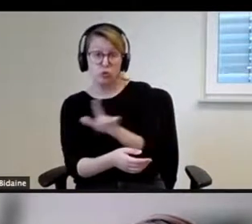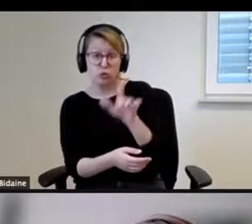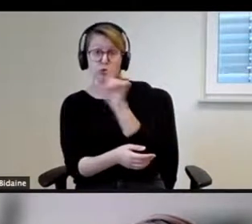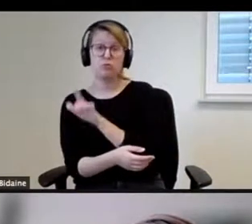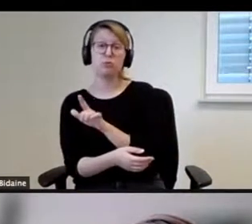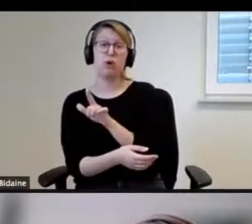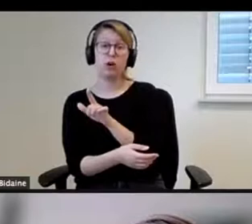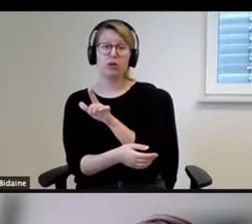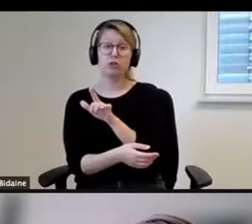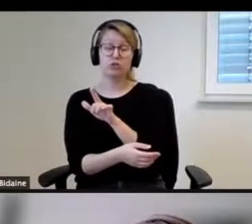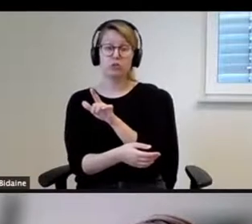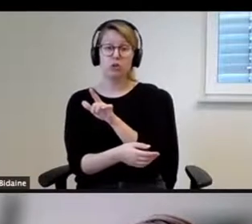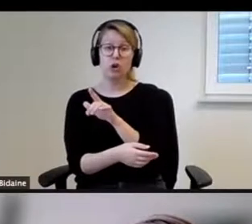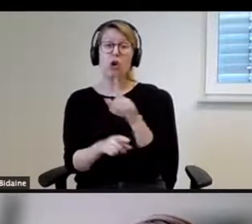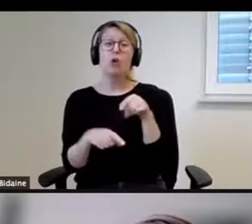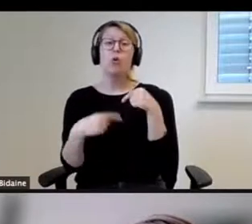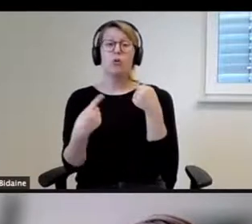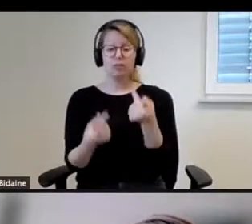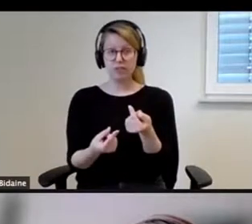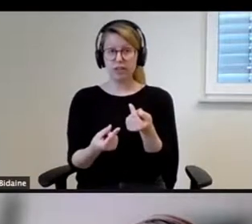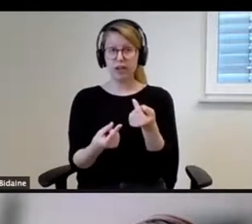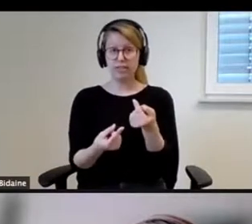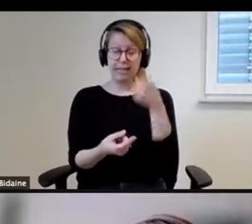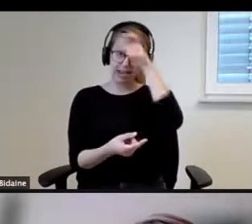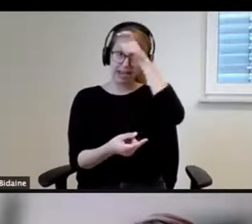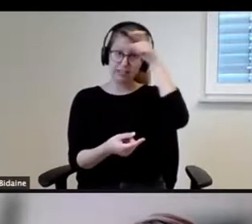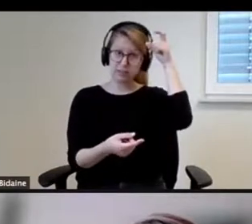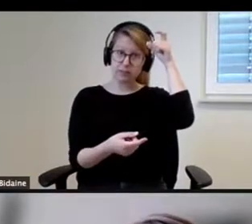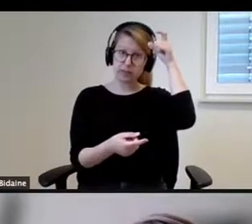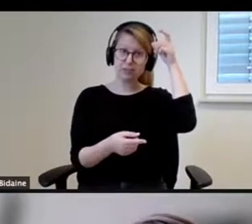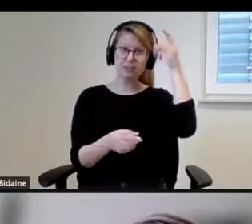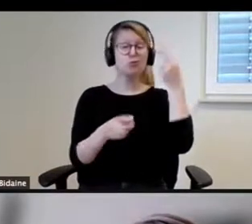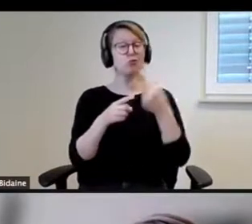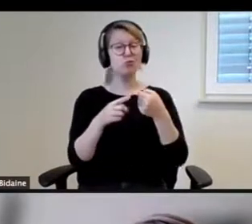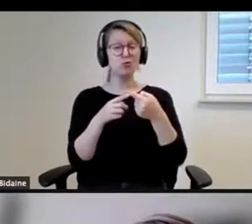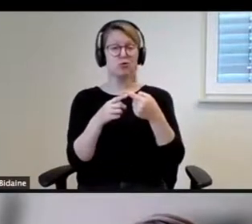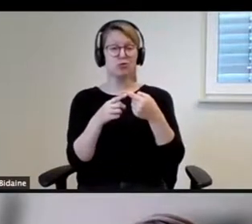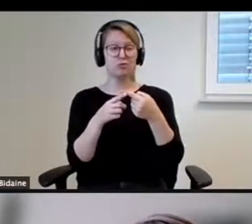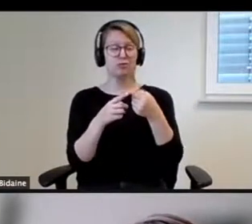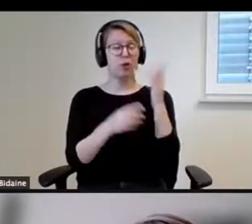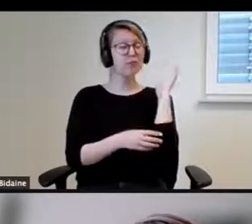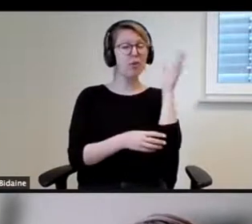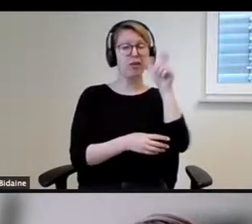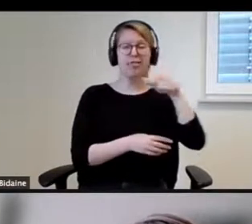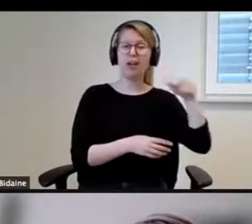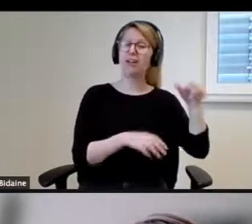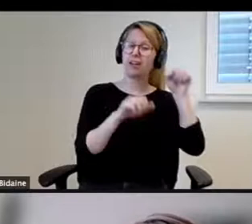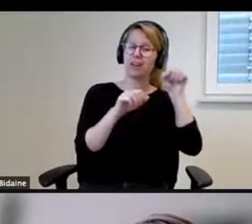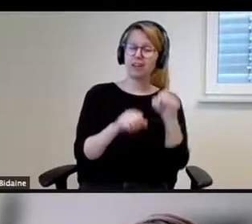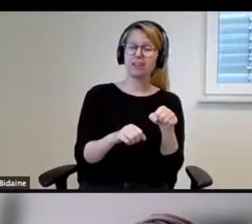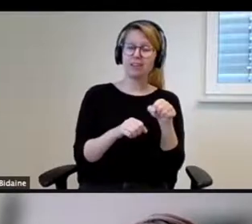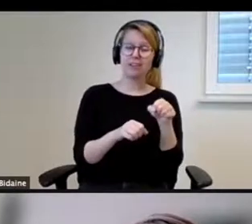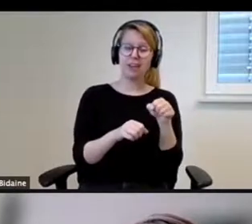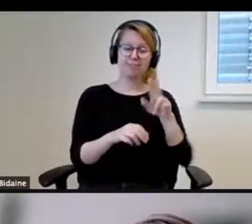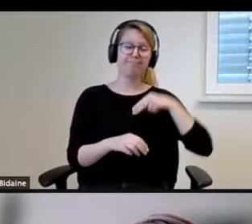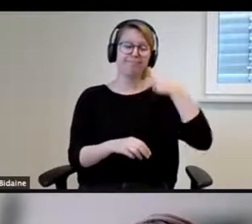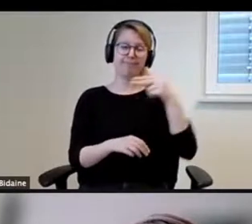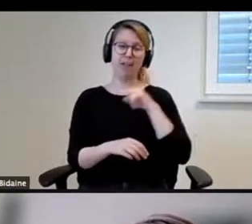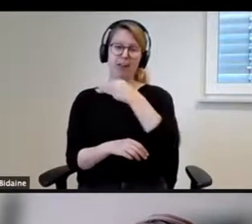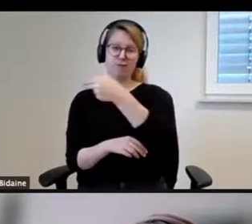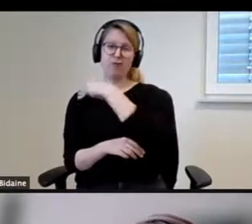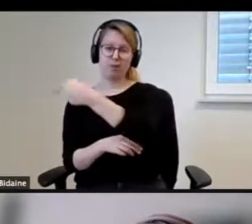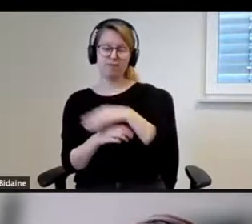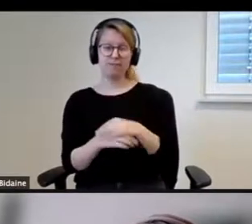vont répondre à vos questions. Avec ces mots, je donne la parole à Marc Angel, qui, comme je viens de décrire il y a un